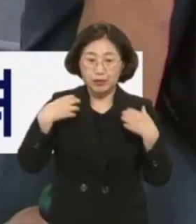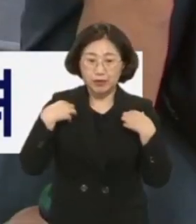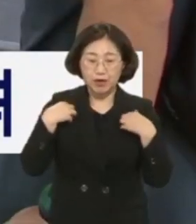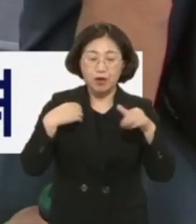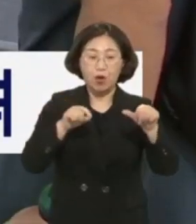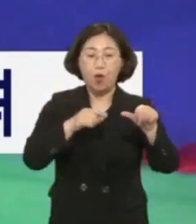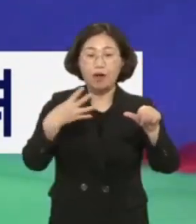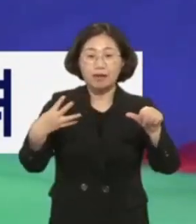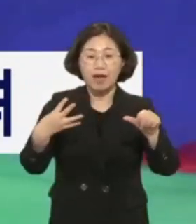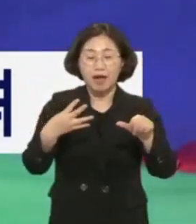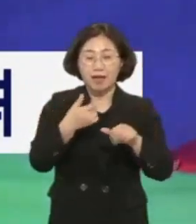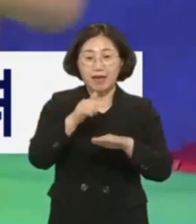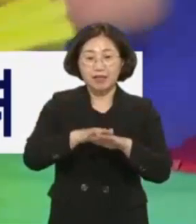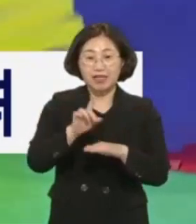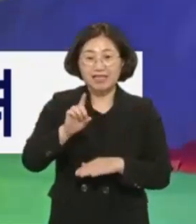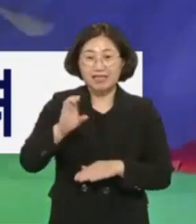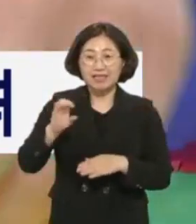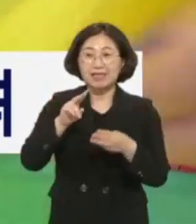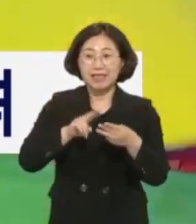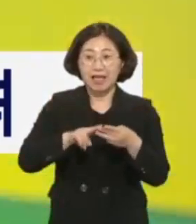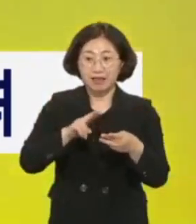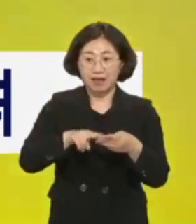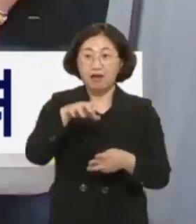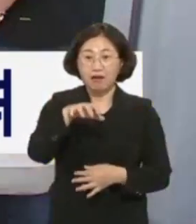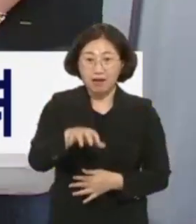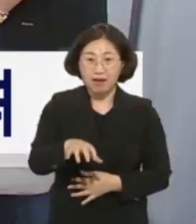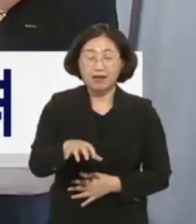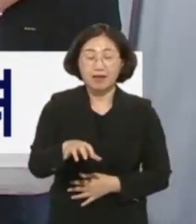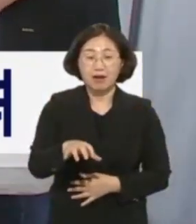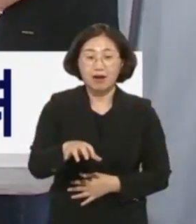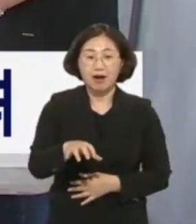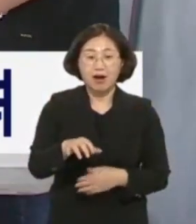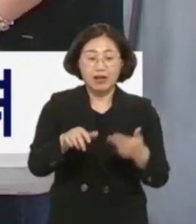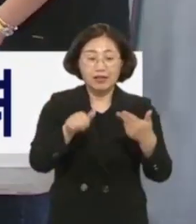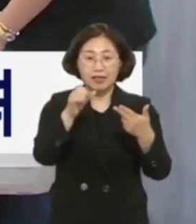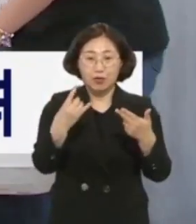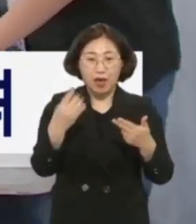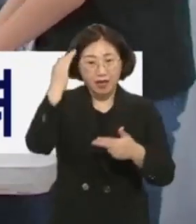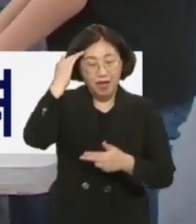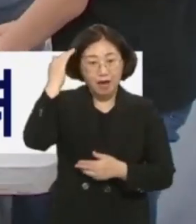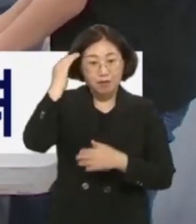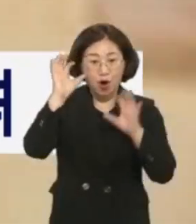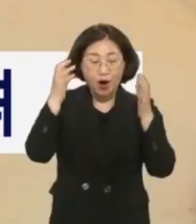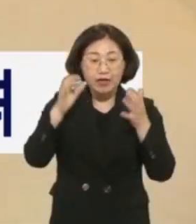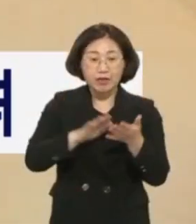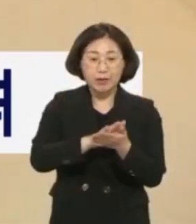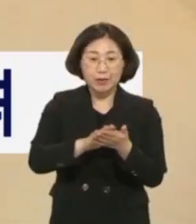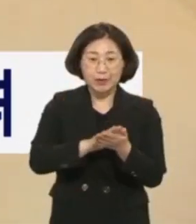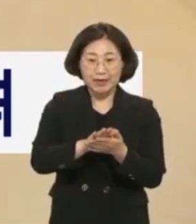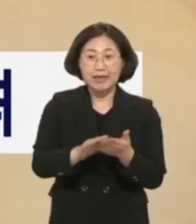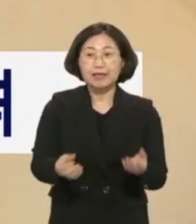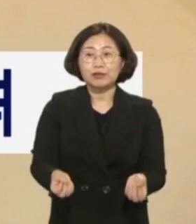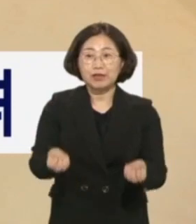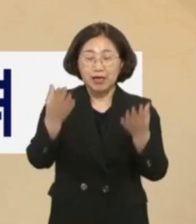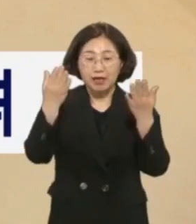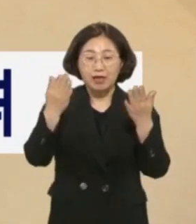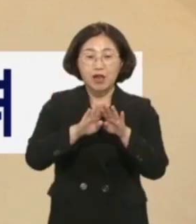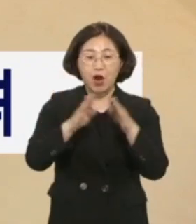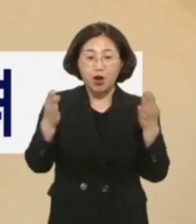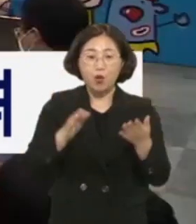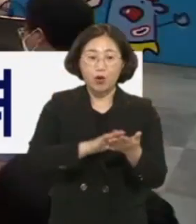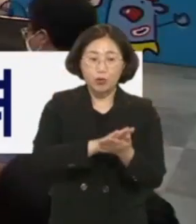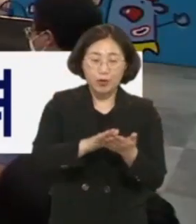오는 4일 대전 컨벤션센터 제2전시장에서 제7회 대한민국 어린이 놀이 한마당을 열고